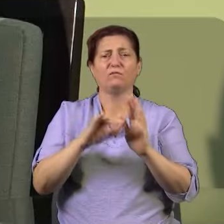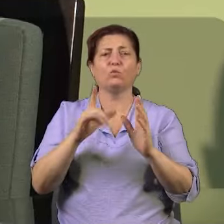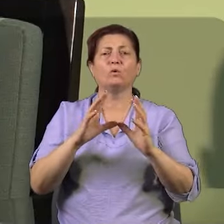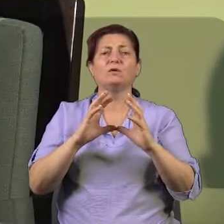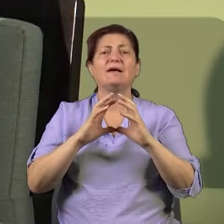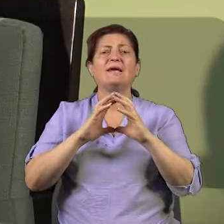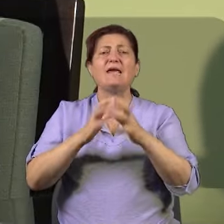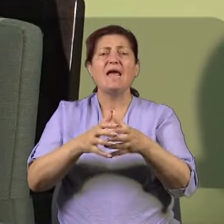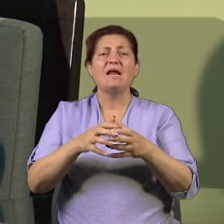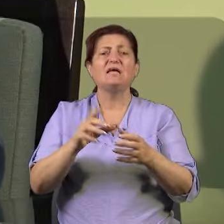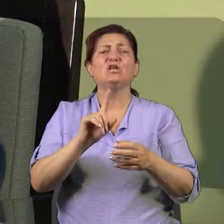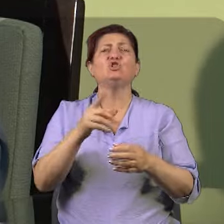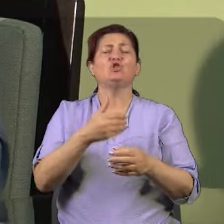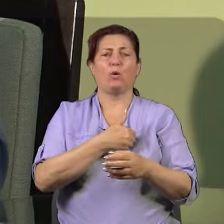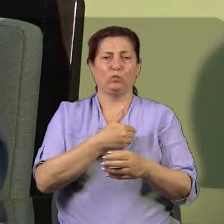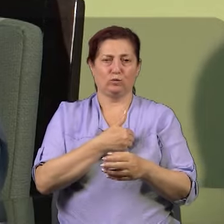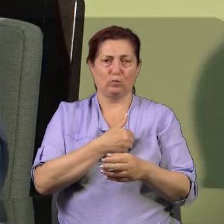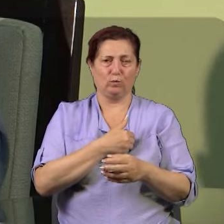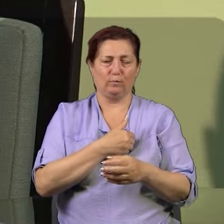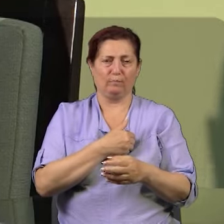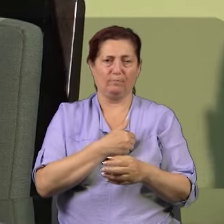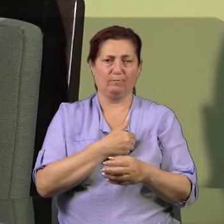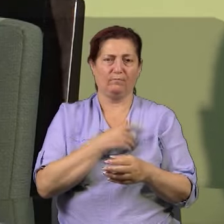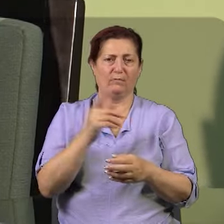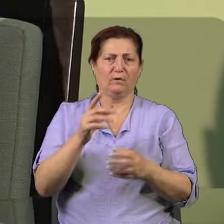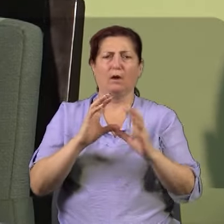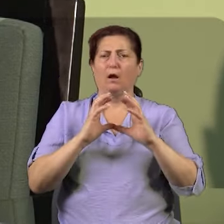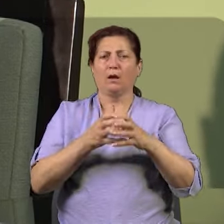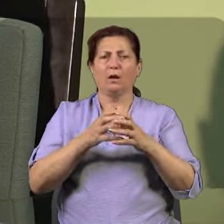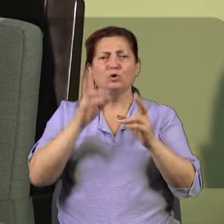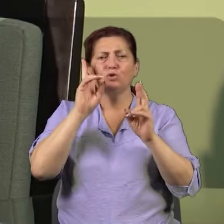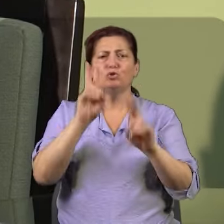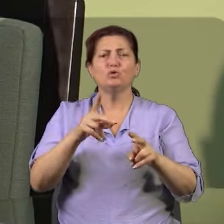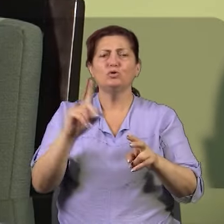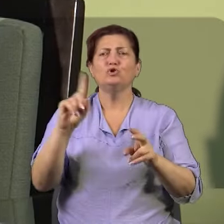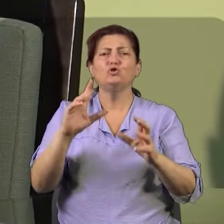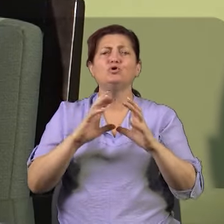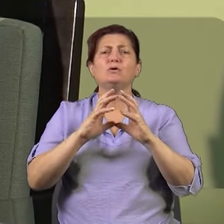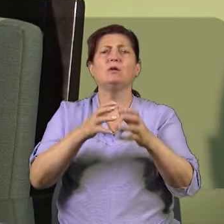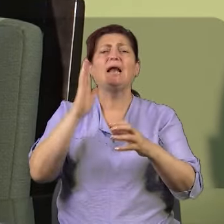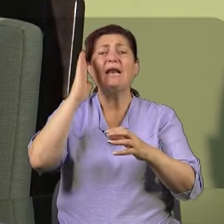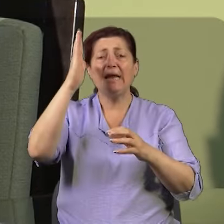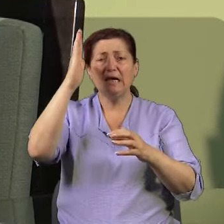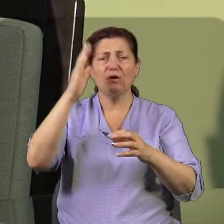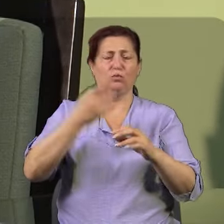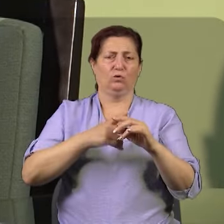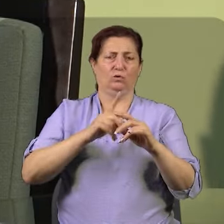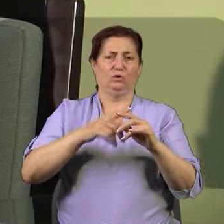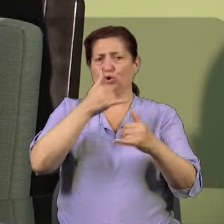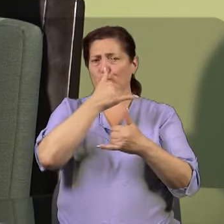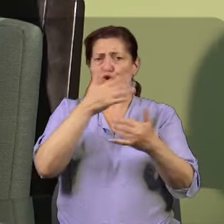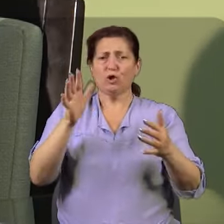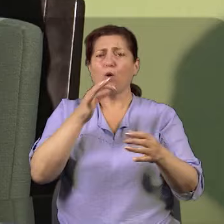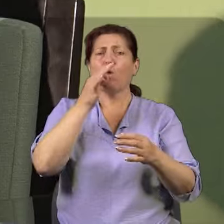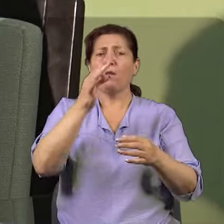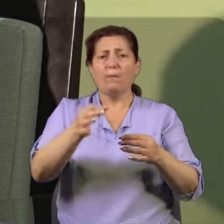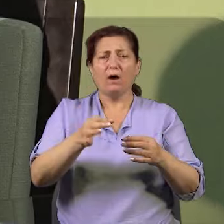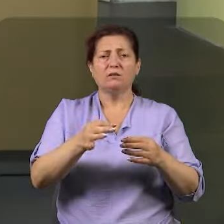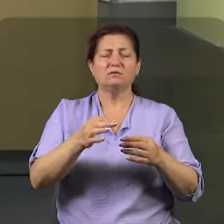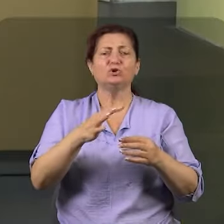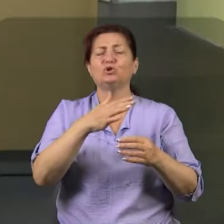Այո։ Բայց ես կարծում եմ երկիրը չգիտի, թե ինքը ինչ երկիր է լինելու, եւ այդ իմաստով չի կարողանում ասել, թե չի